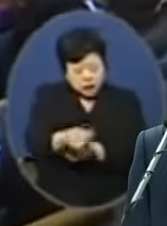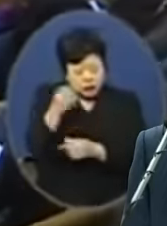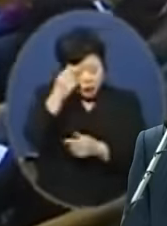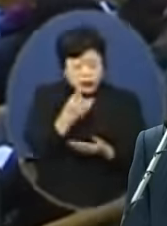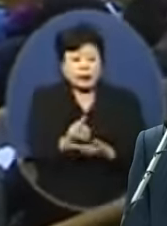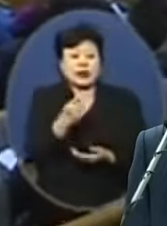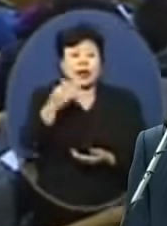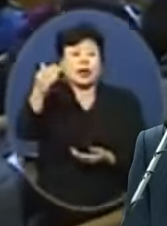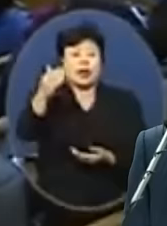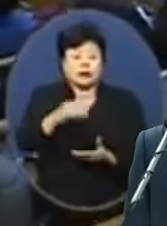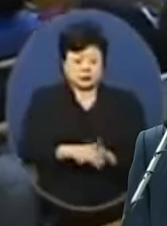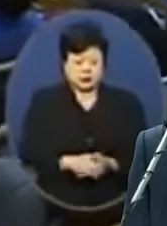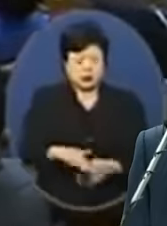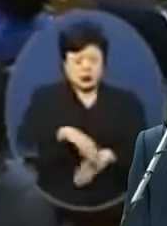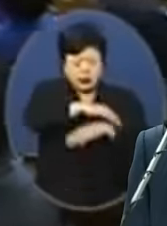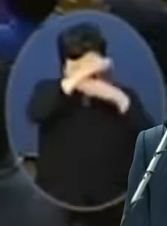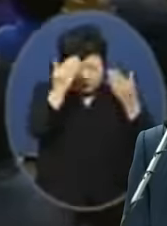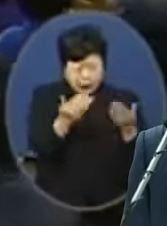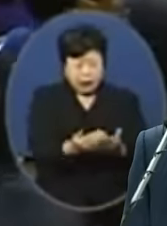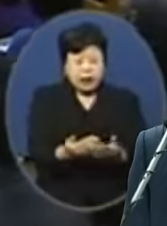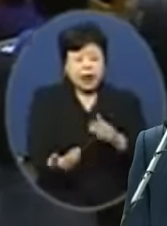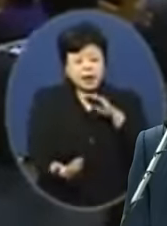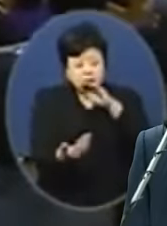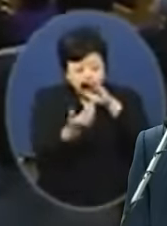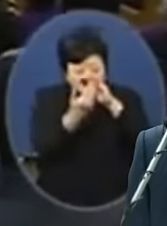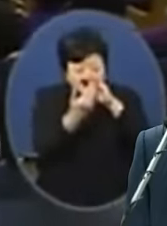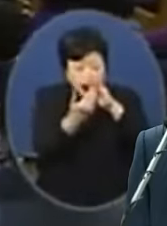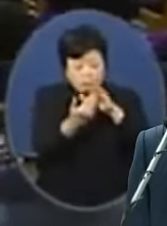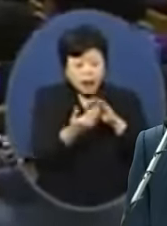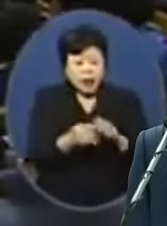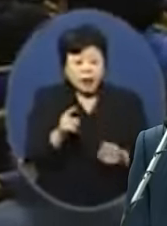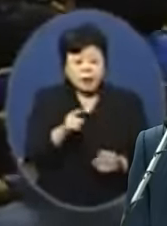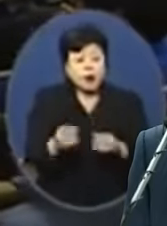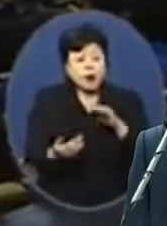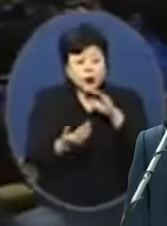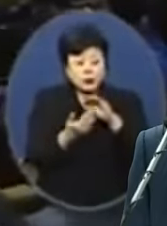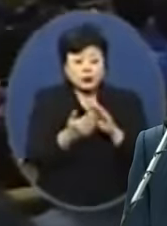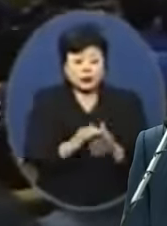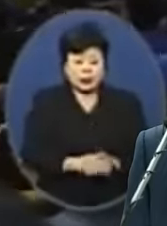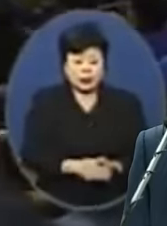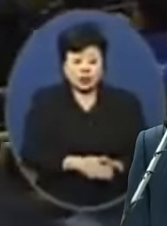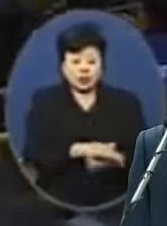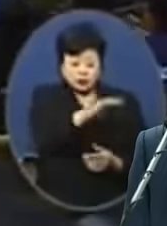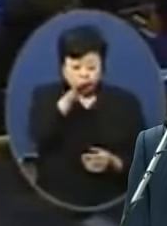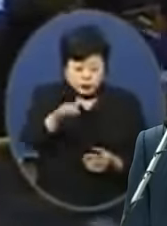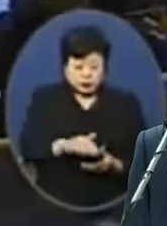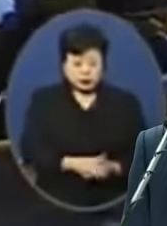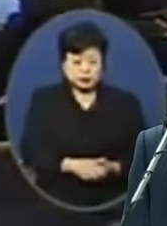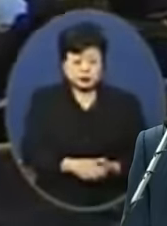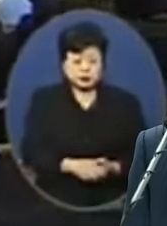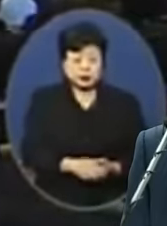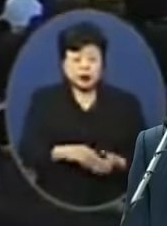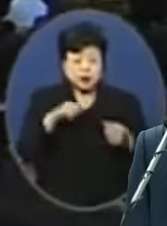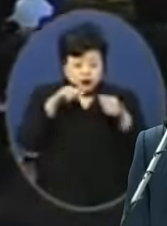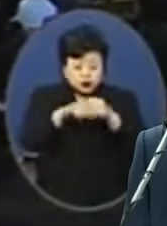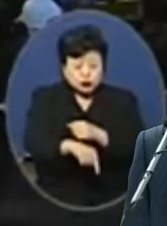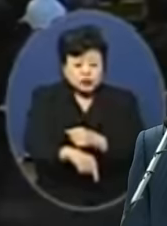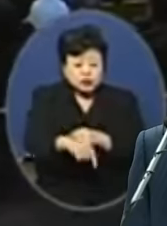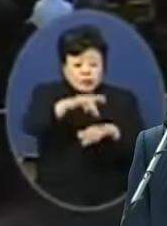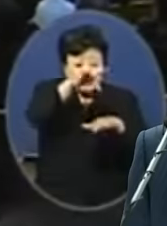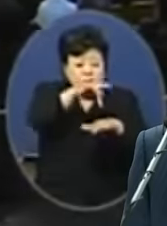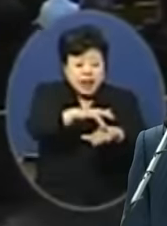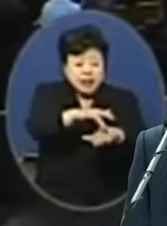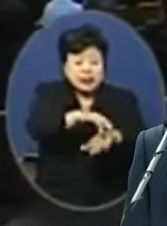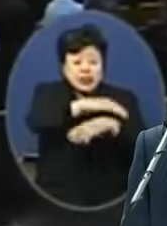떠나가시니라. 테텔레스타이, 다 이루었다. 무엇을 다 이루었었습니까? 우리를 죽이려는